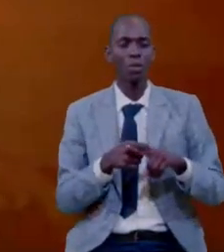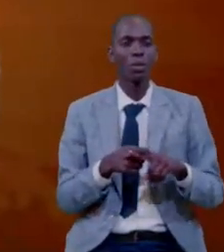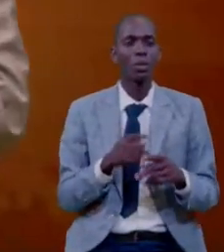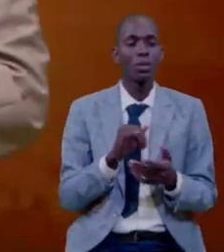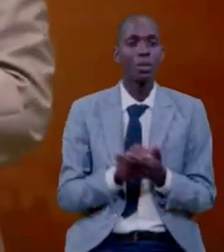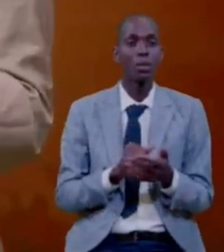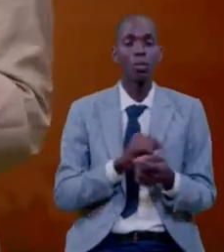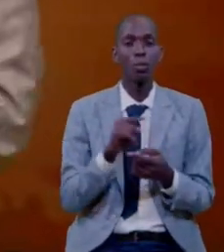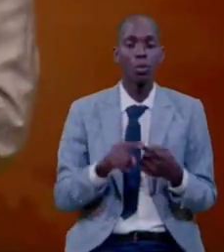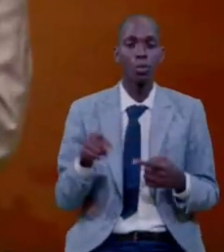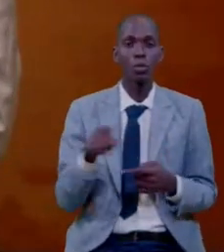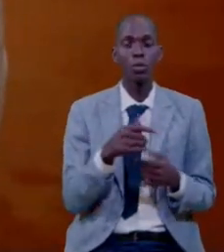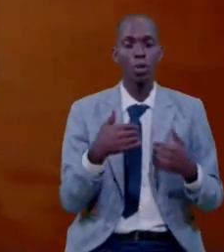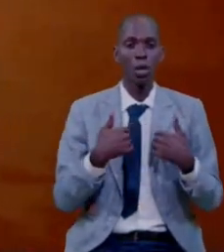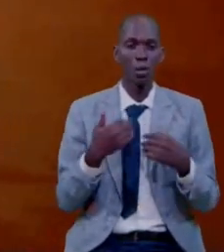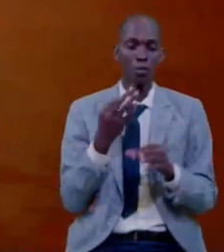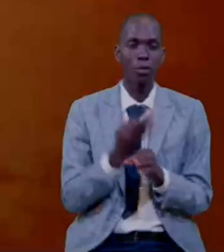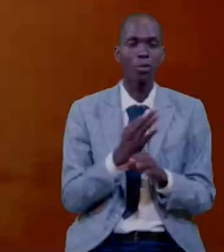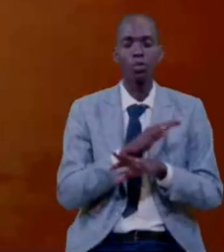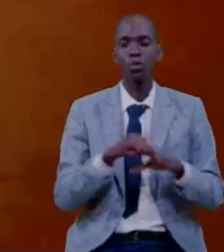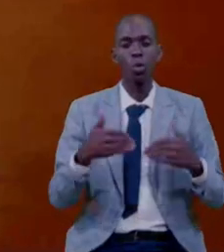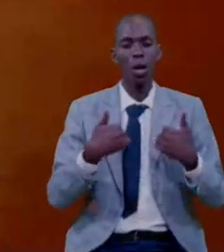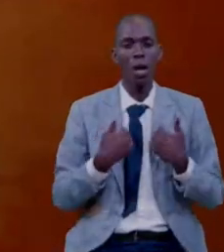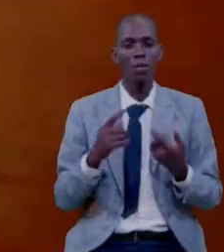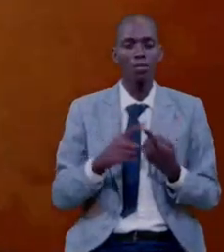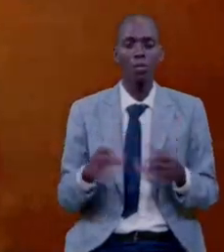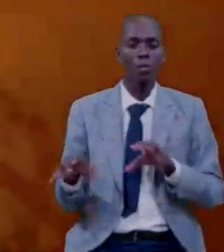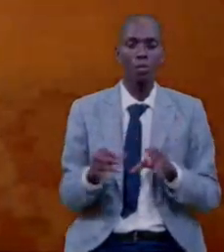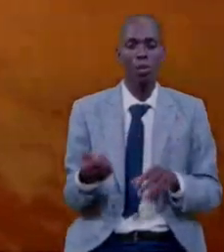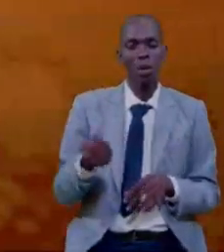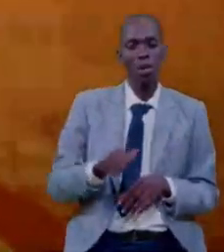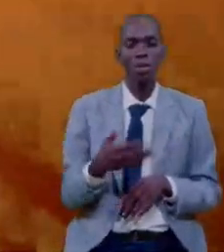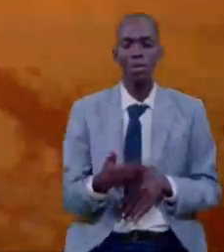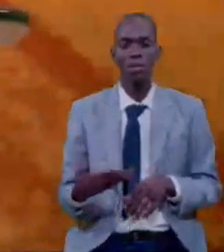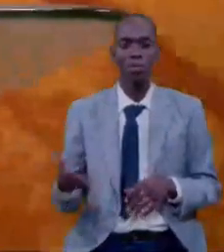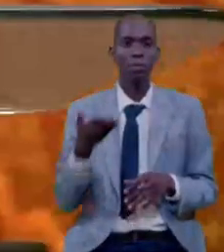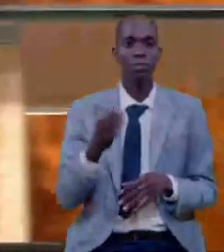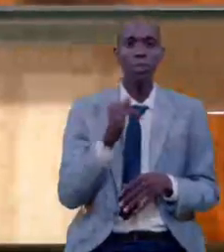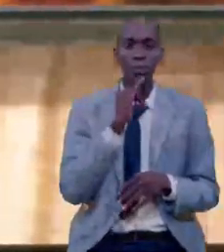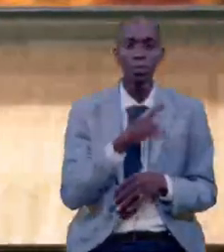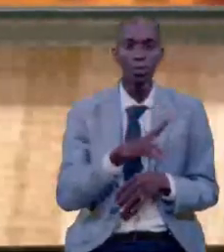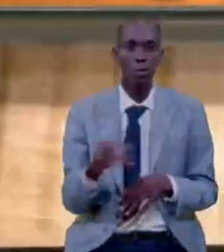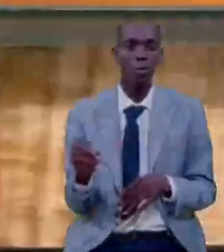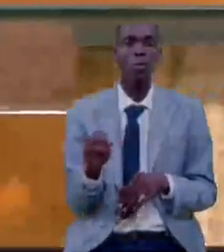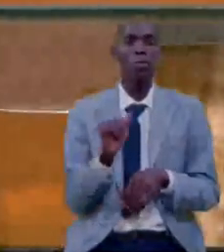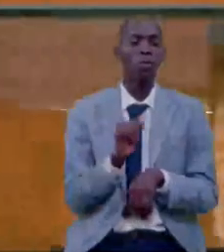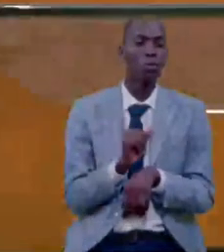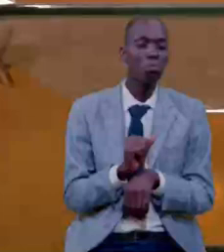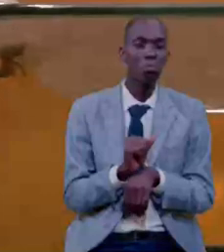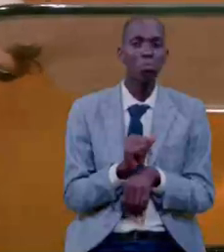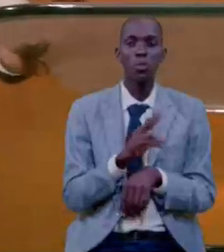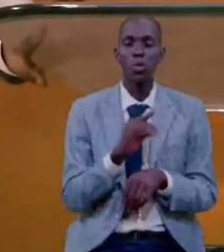que lorsqu'on a foi, on ne doit rien faire, qu'il n'y a pas d'œuvre, il n'y a pas de fruit, il n'y a pas